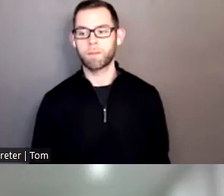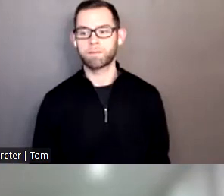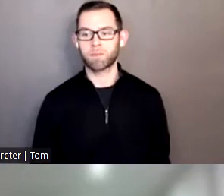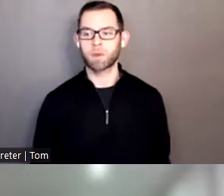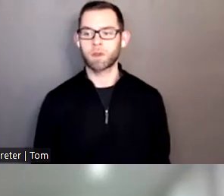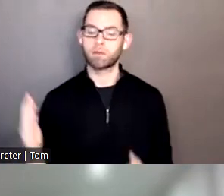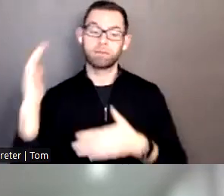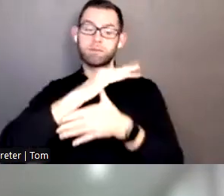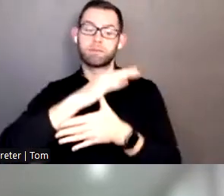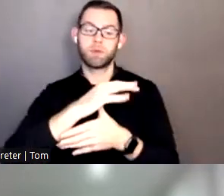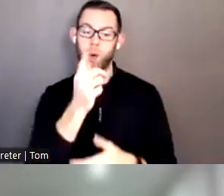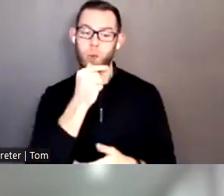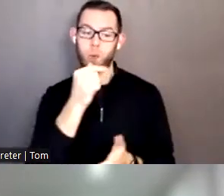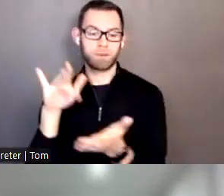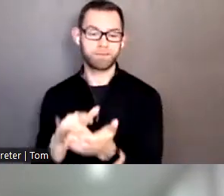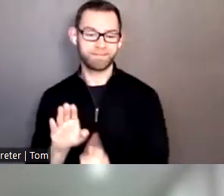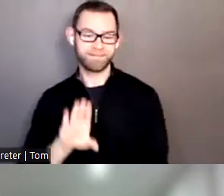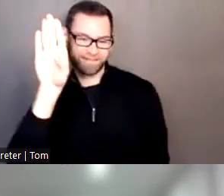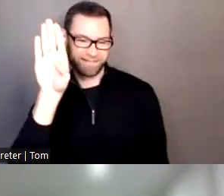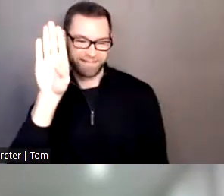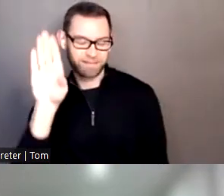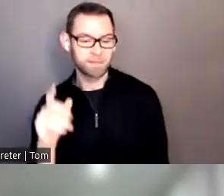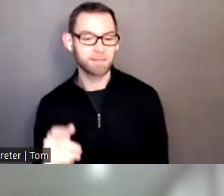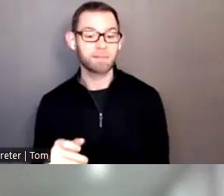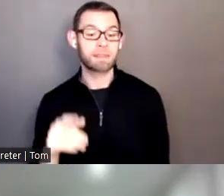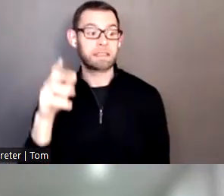priorité first. avec le monde qui les Any mails other avant. questions submitted in the